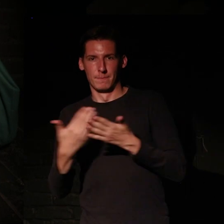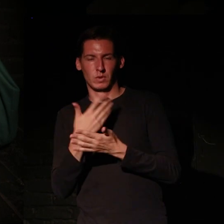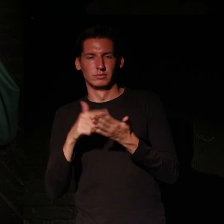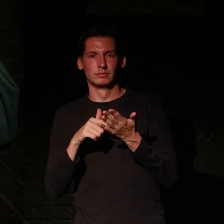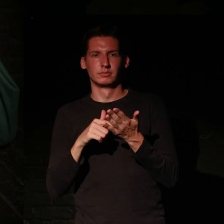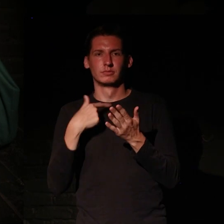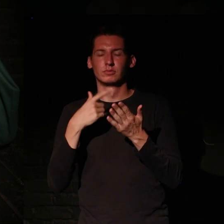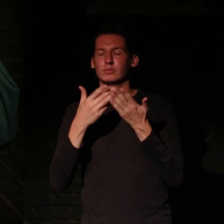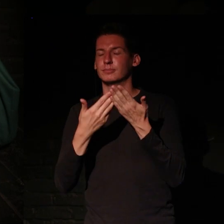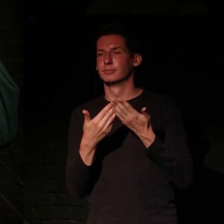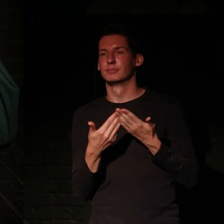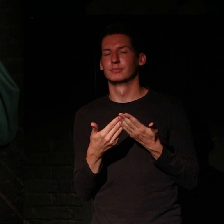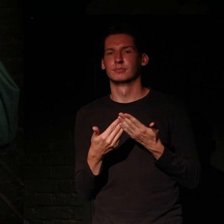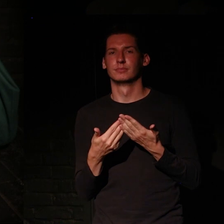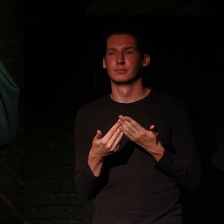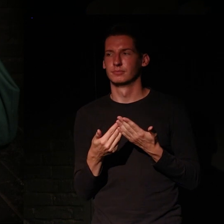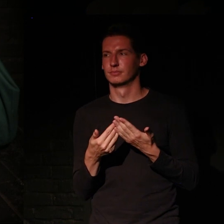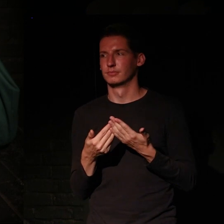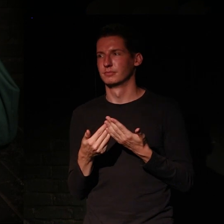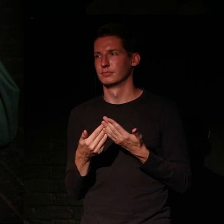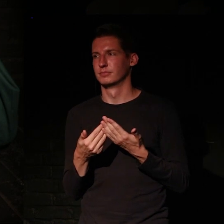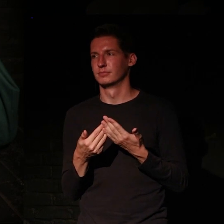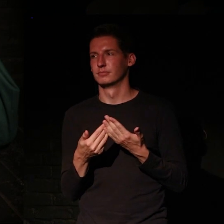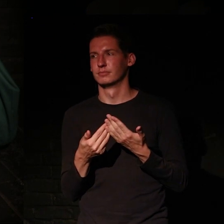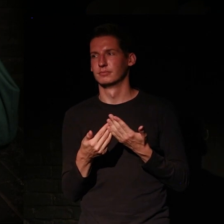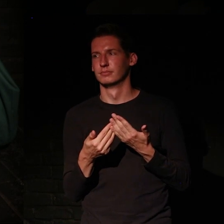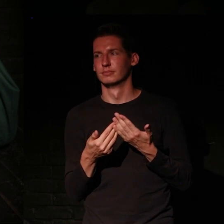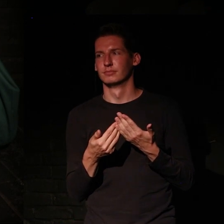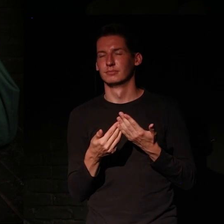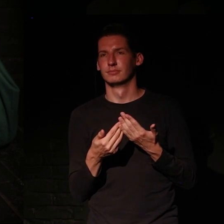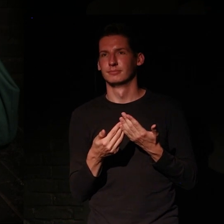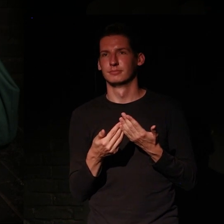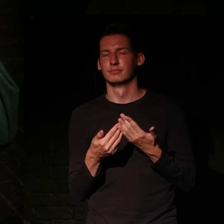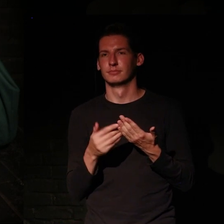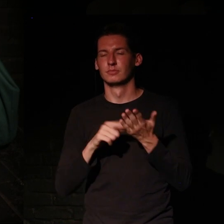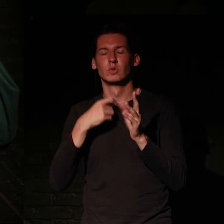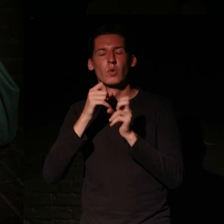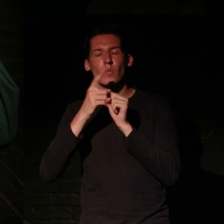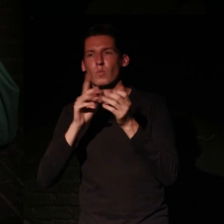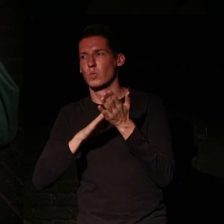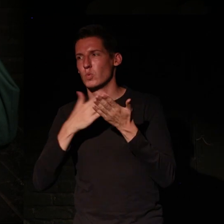figurą literacką, figurą retoryczną zwaną meryzmem, gdzie dwie